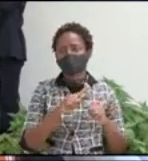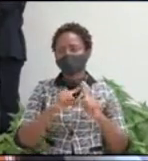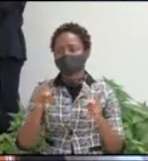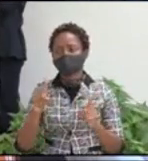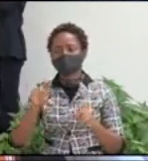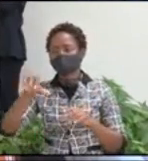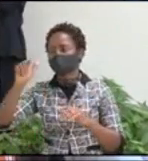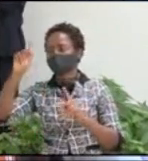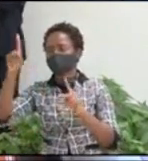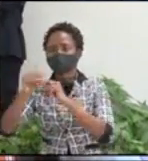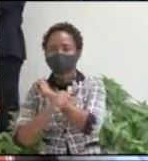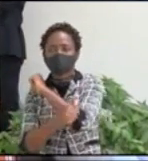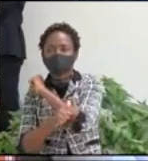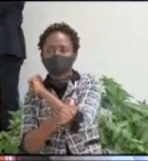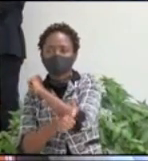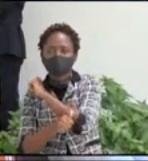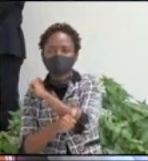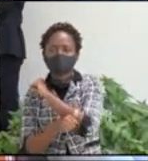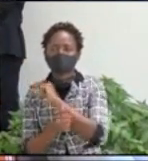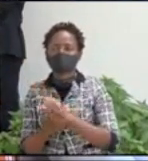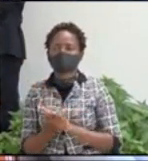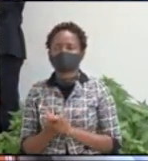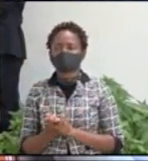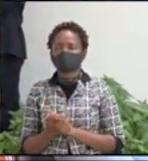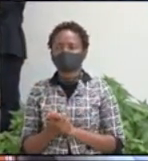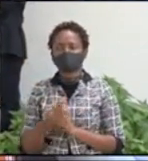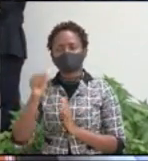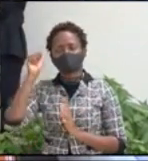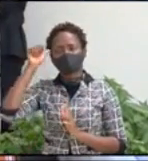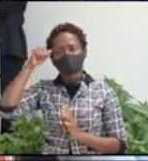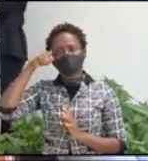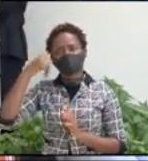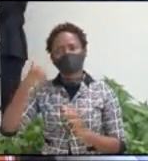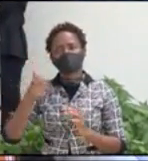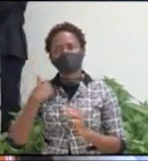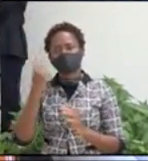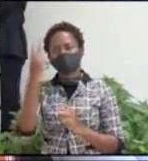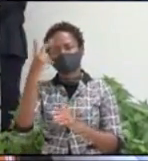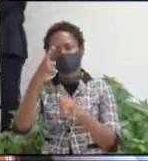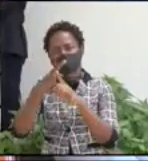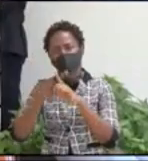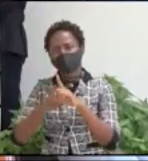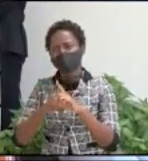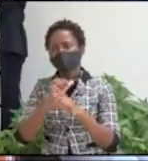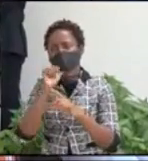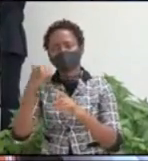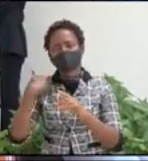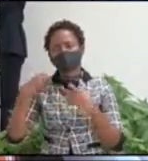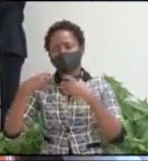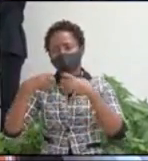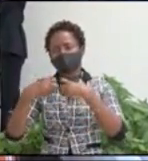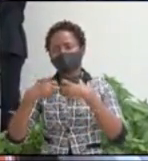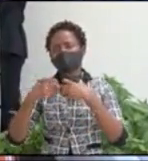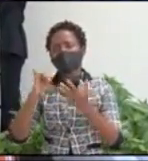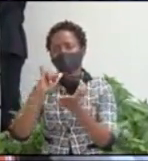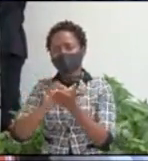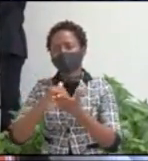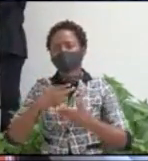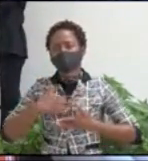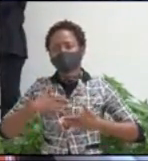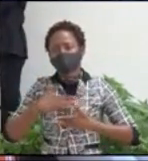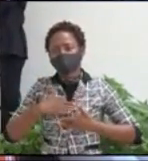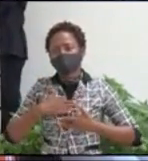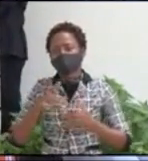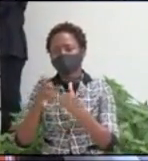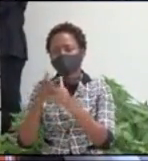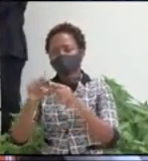akaye, songe mde di nou que, et mte konnen nou te gen 2 mois sans lumière, ça fait m'plaisir pour m'konnen que deuxième groupe la, pour